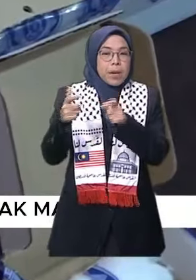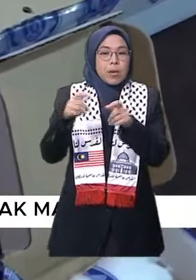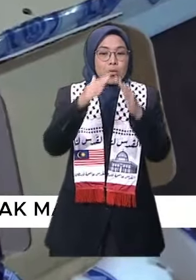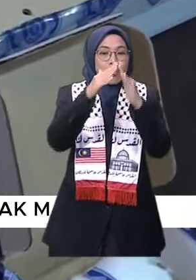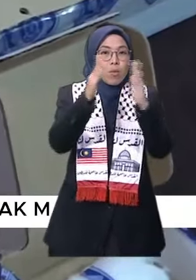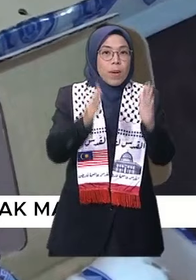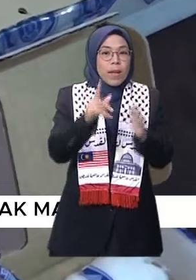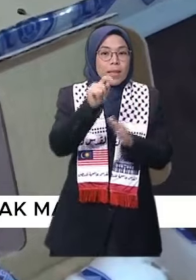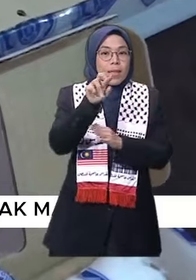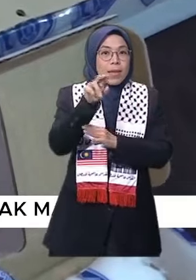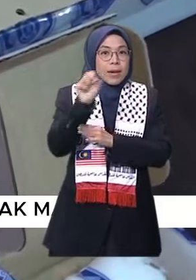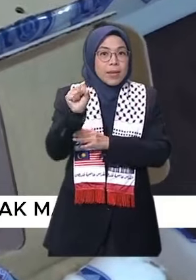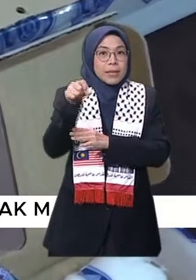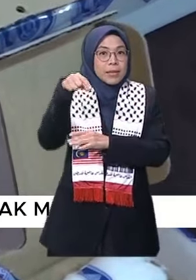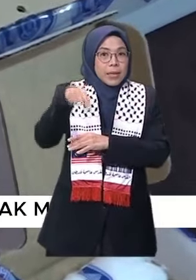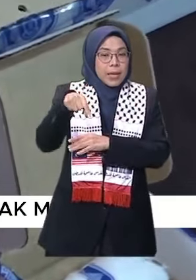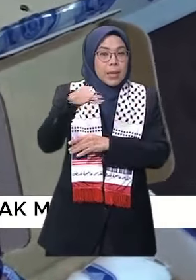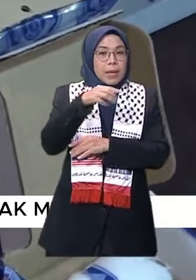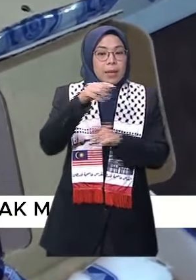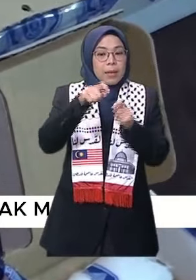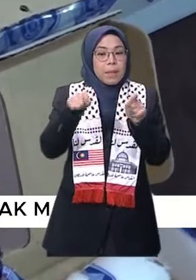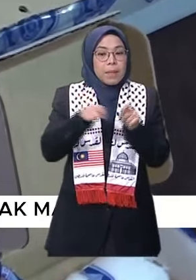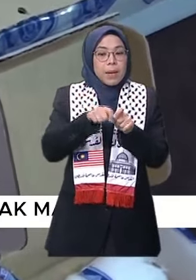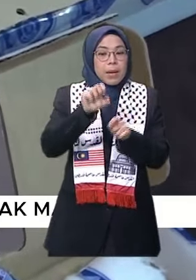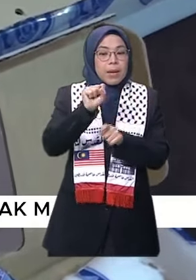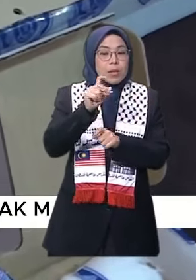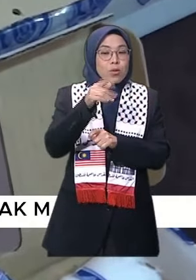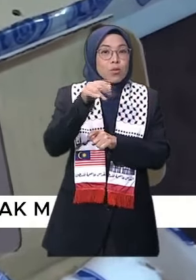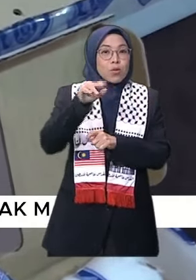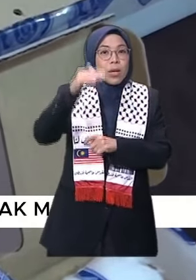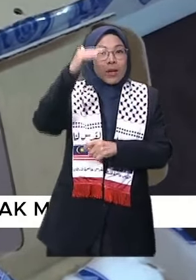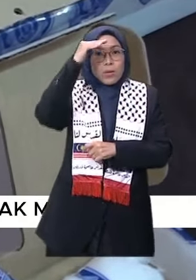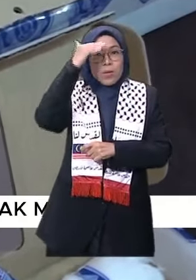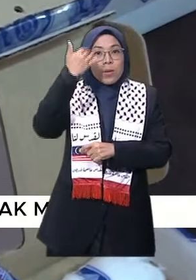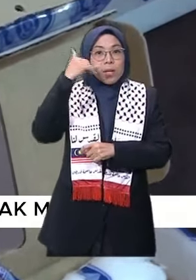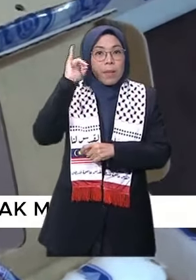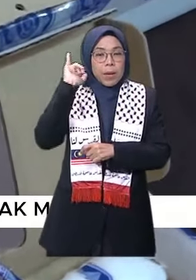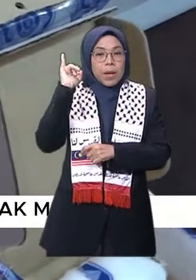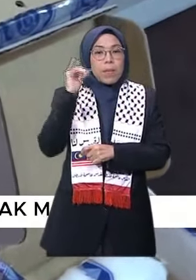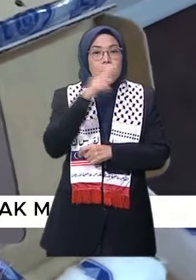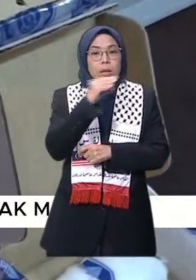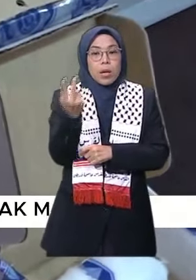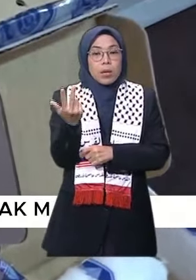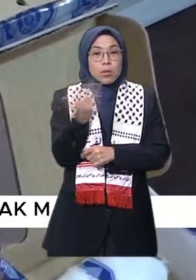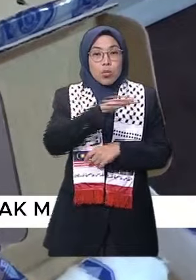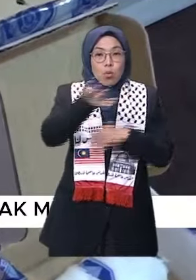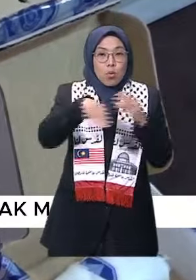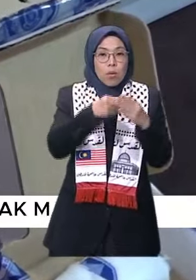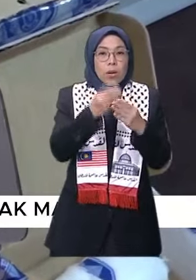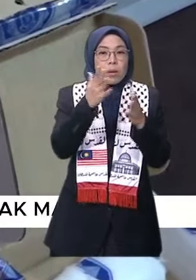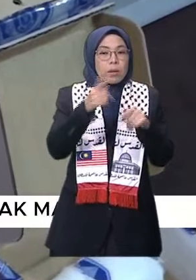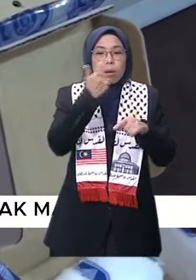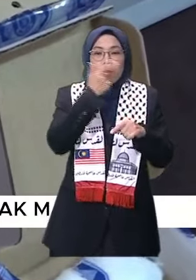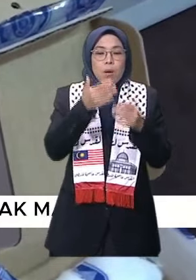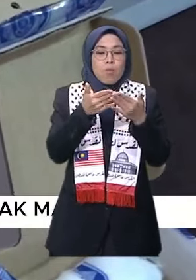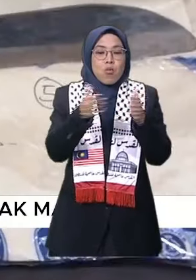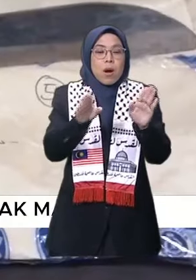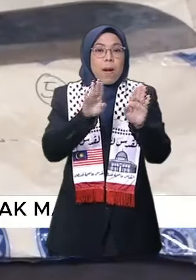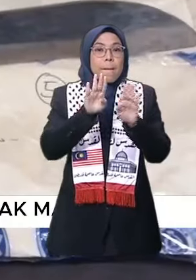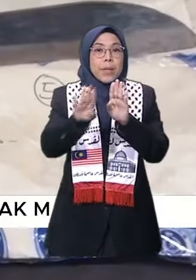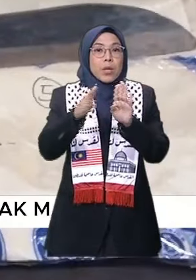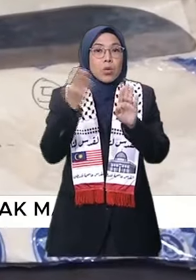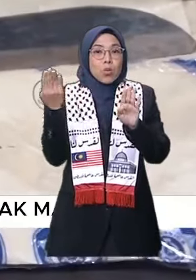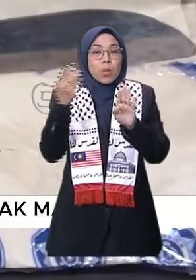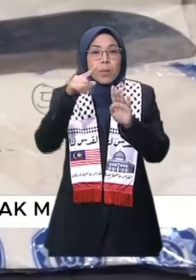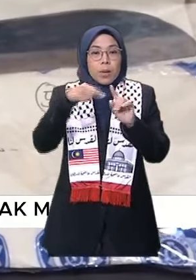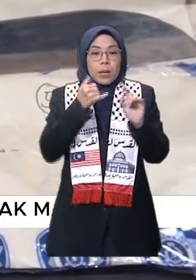teres di taman emas kudai pada 125 tengah malam semalam kesemua individu berkenaan enggan membuka pintu semasa polis datang